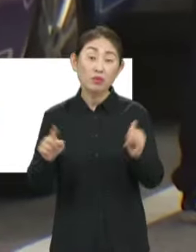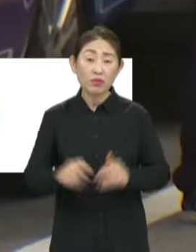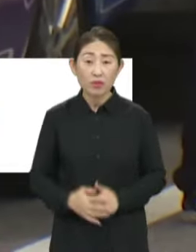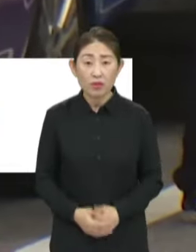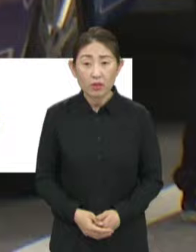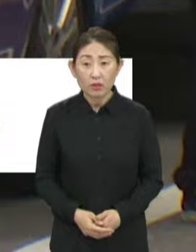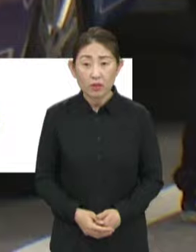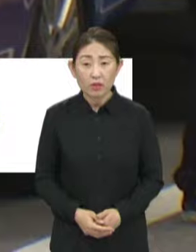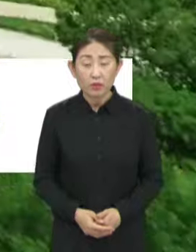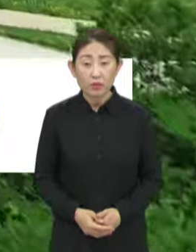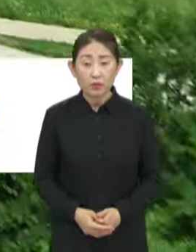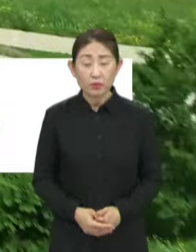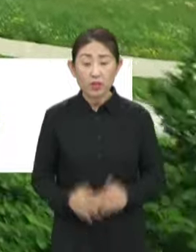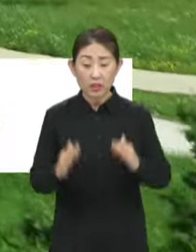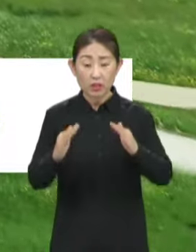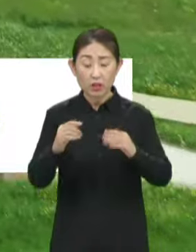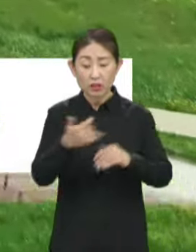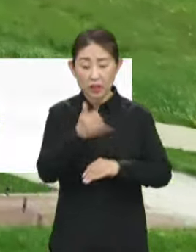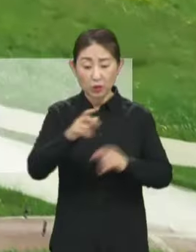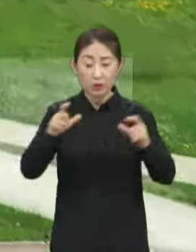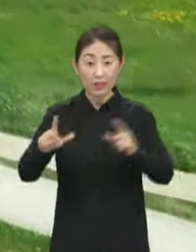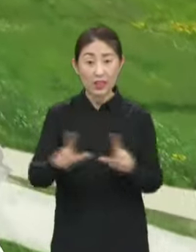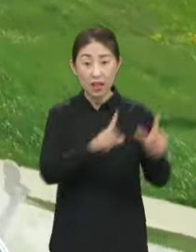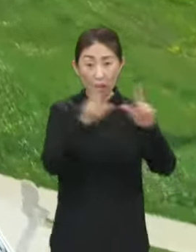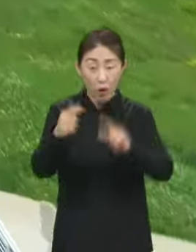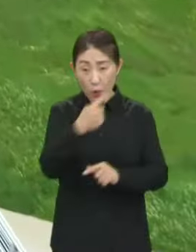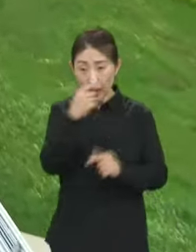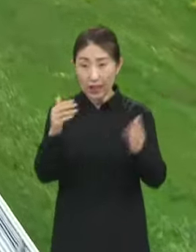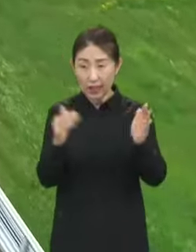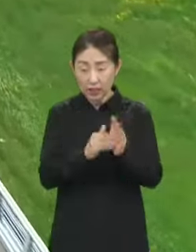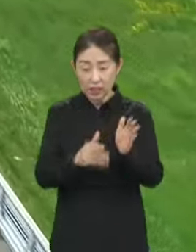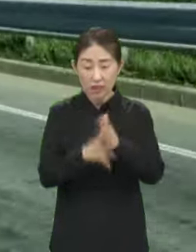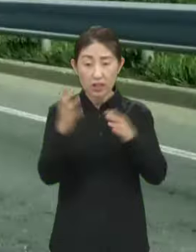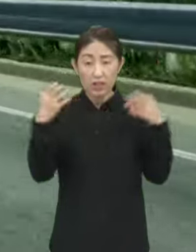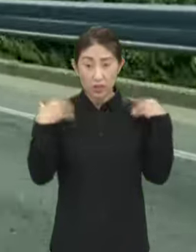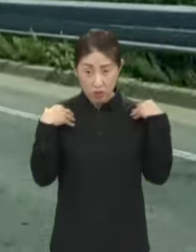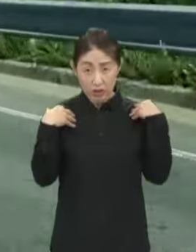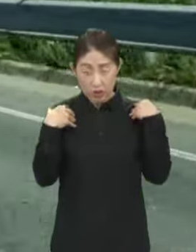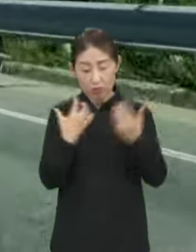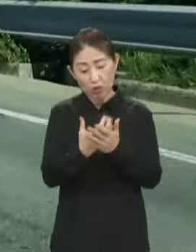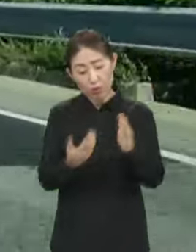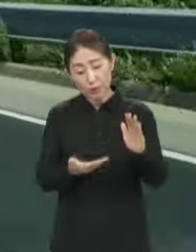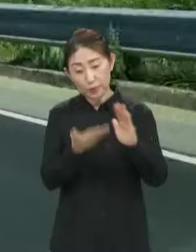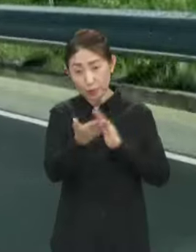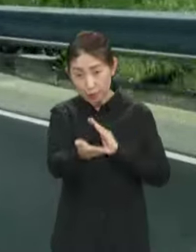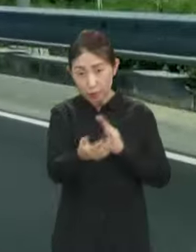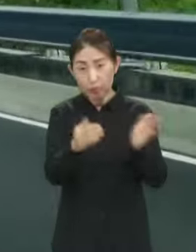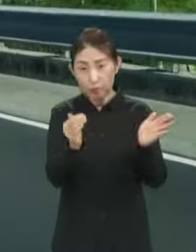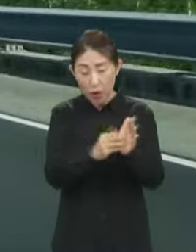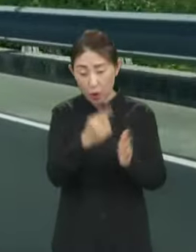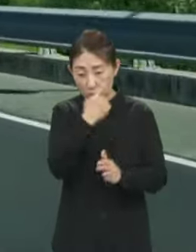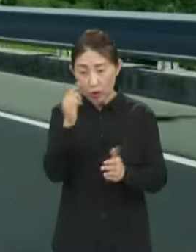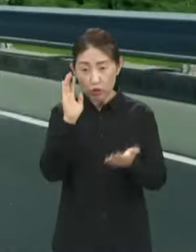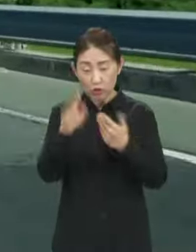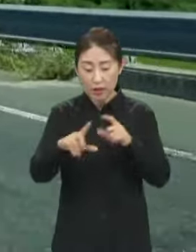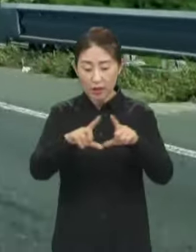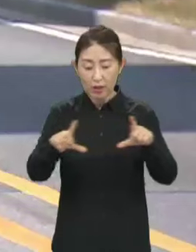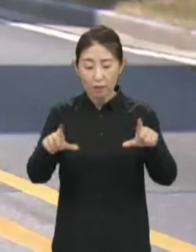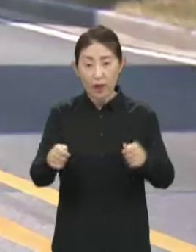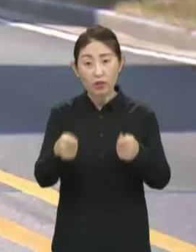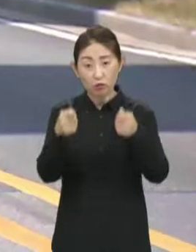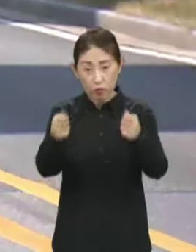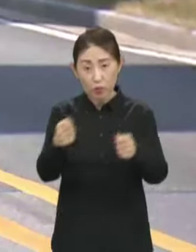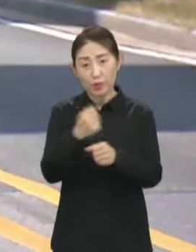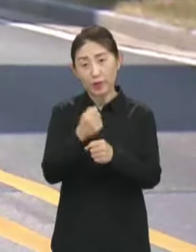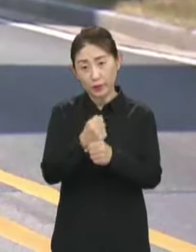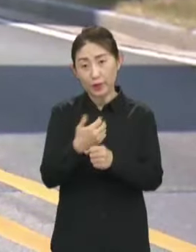대상으로 국내 거소사실 증명서 등을 지참해 시청 대중교통과를 방문하면 확인을 통해 이응패스 가입을